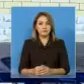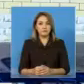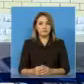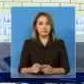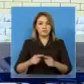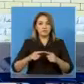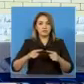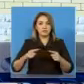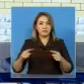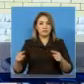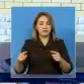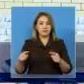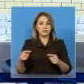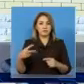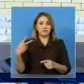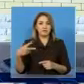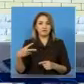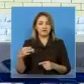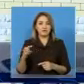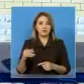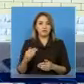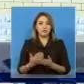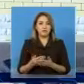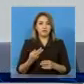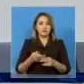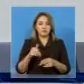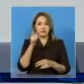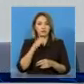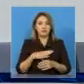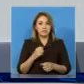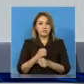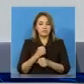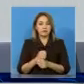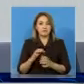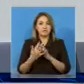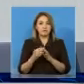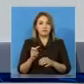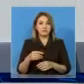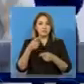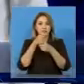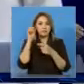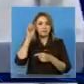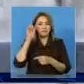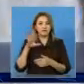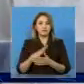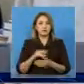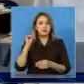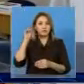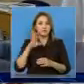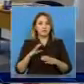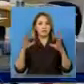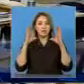длиной где-то 2 километра. Мы плотину в этом году сделали. А в селе Бестамак действует известное в регионе религиозное учебное